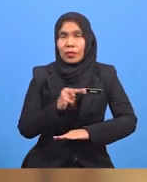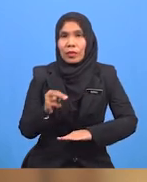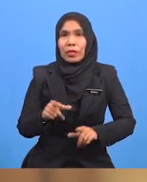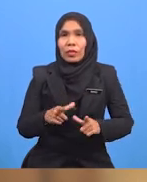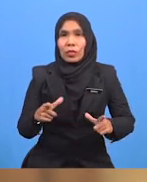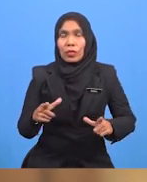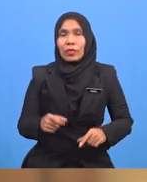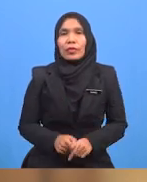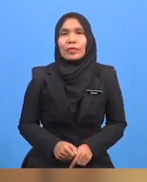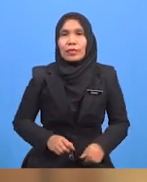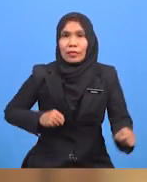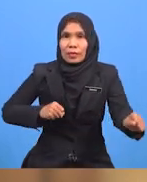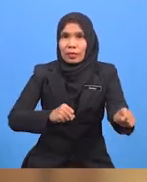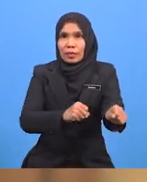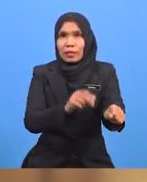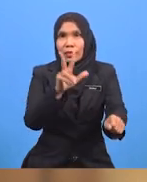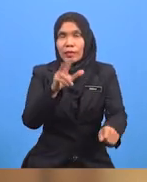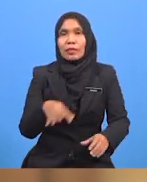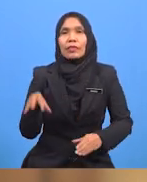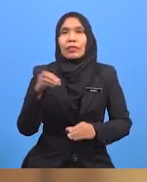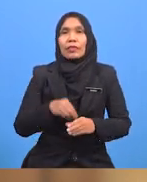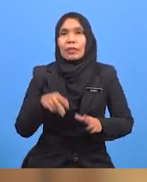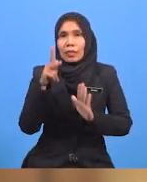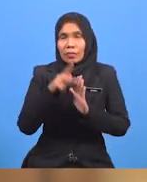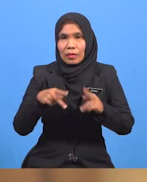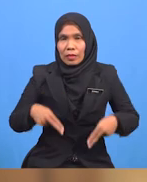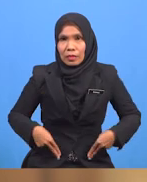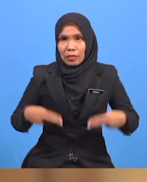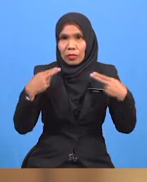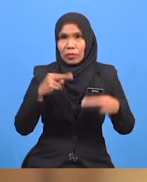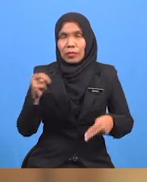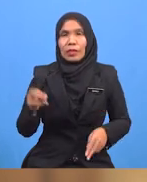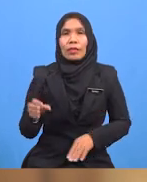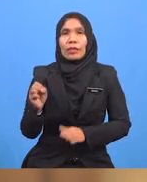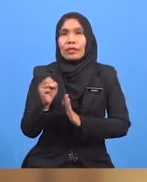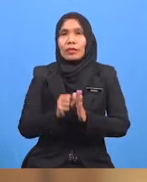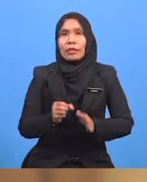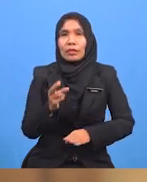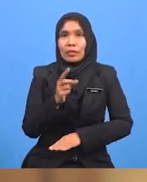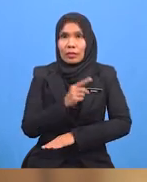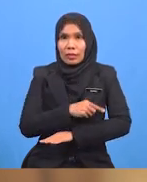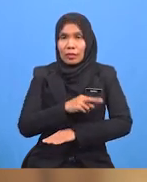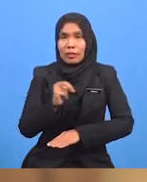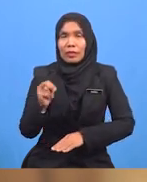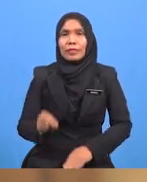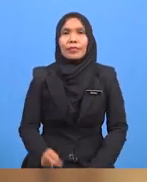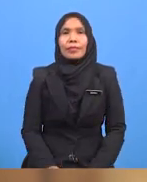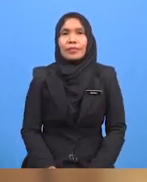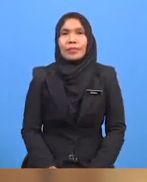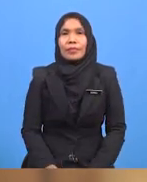seharian di antaranya adalah permukaan piramid di Mesir papan tanda di tepi